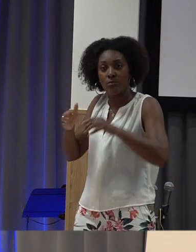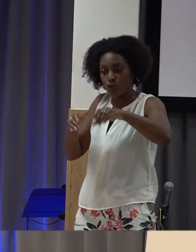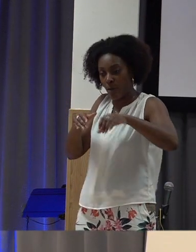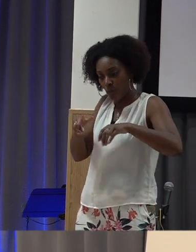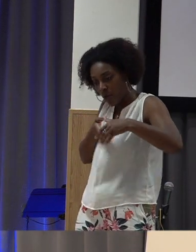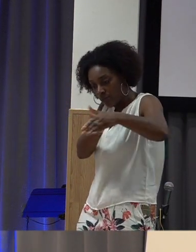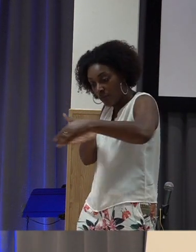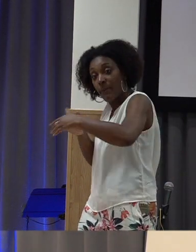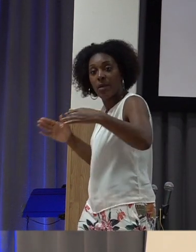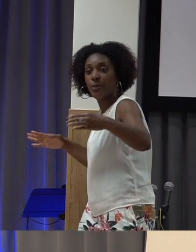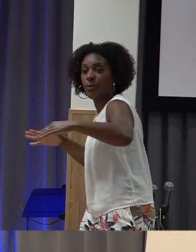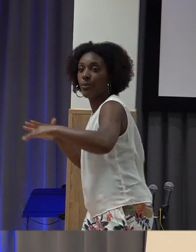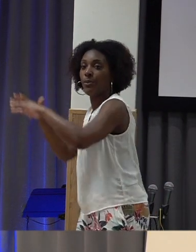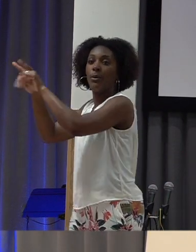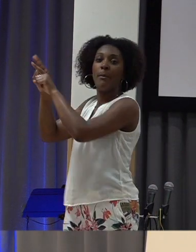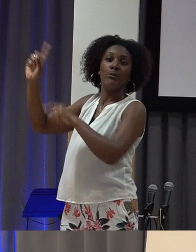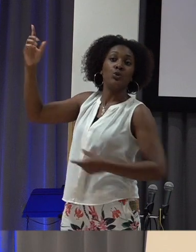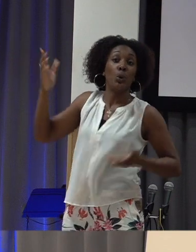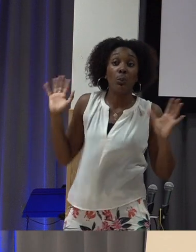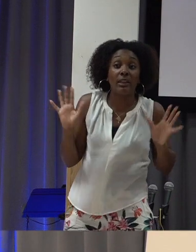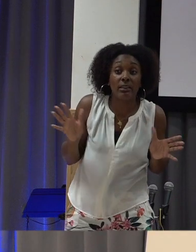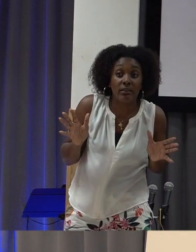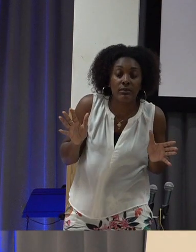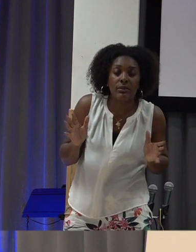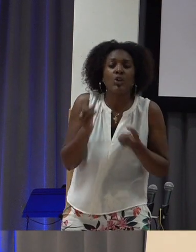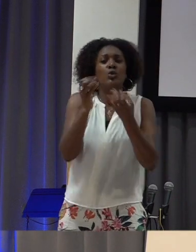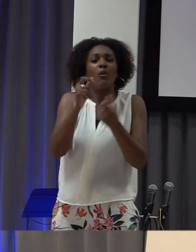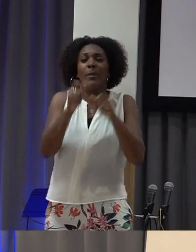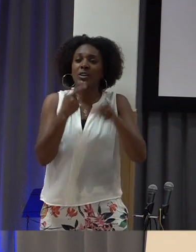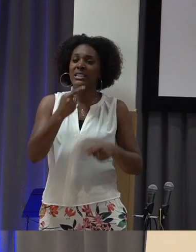prétendre être seul à posséder la vérité, c'est toujours la question.